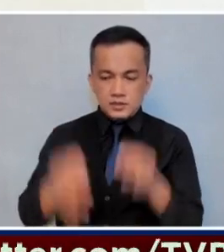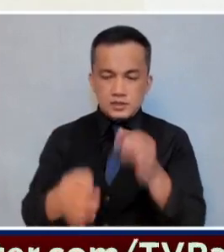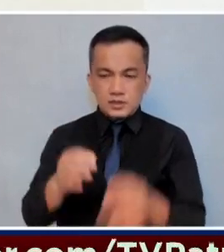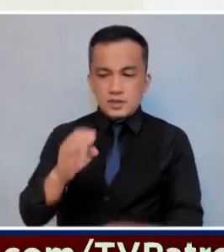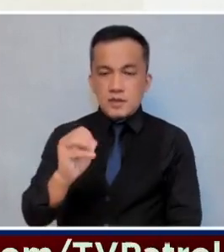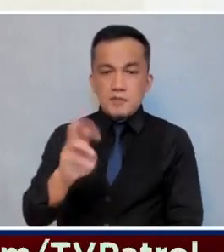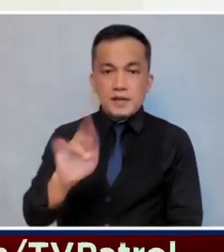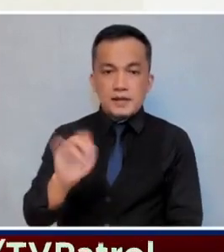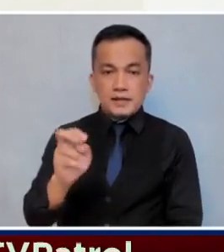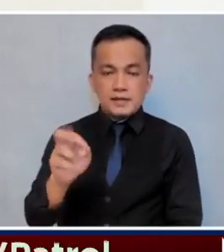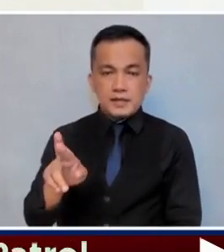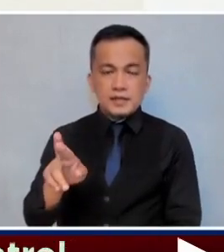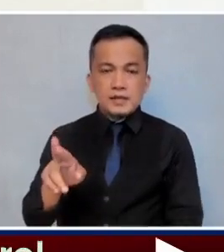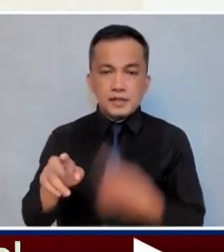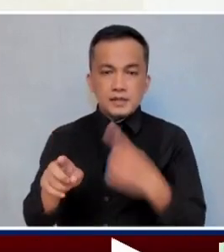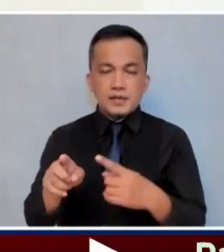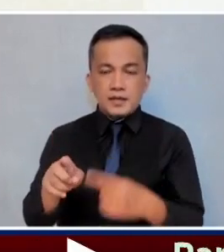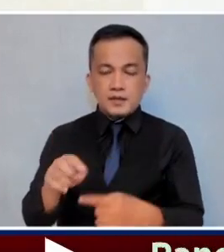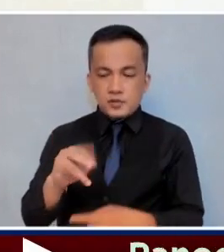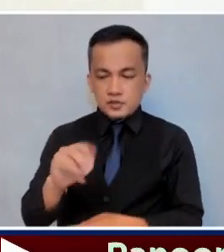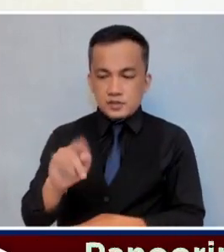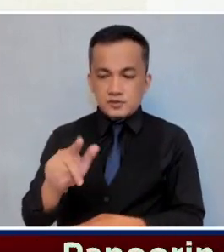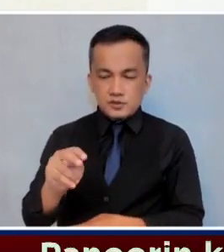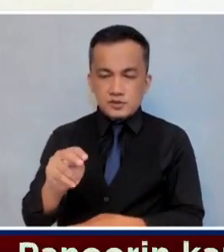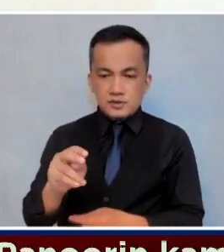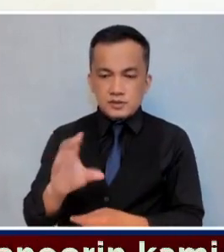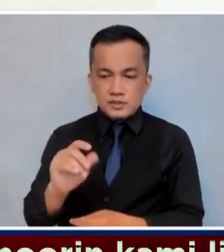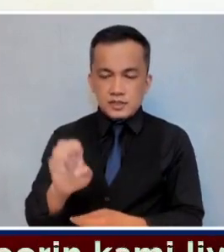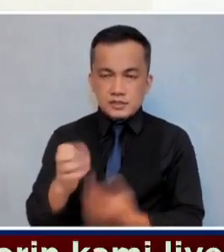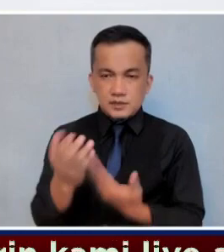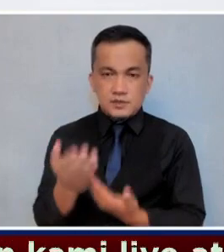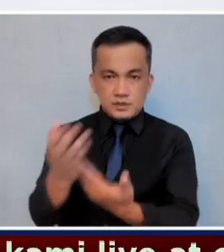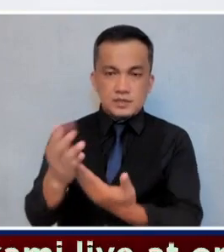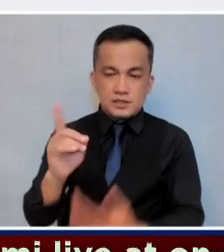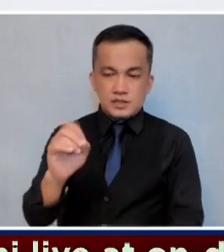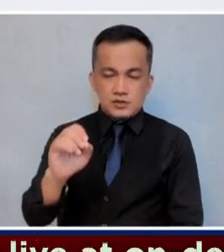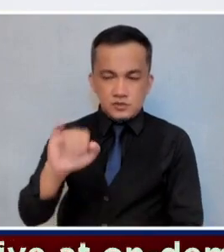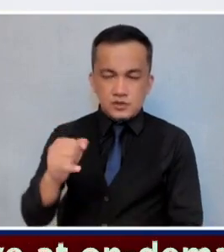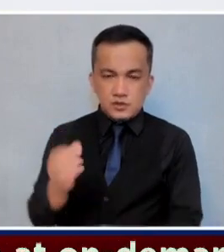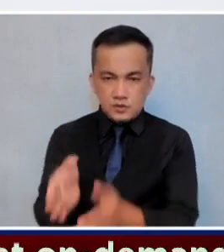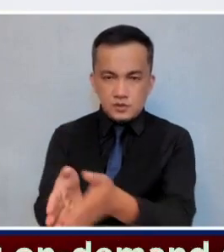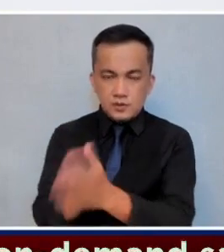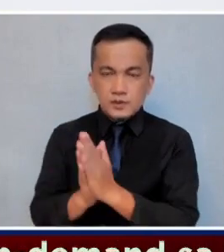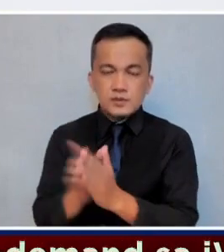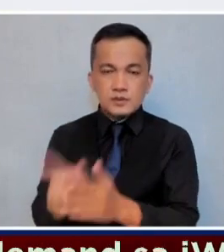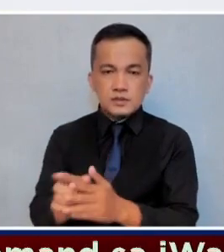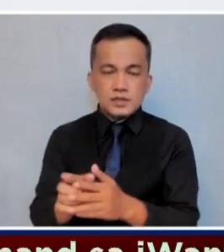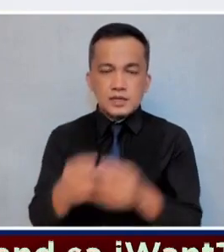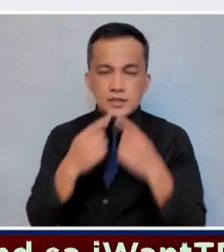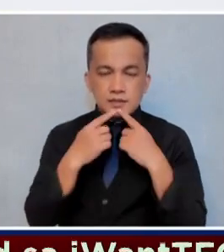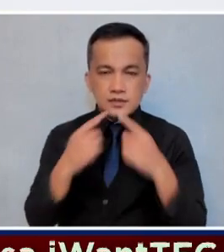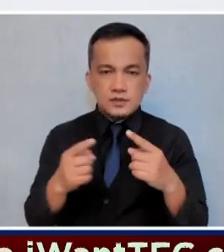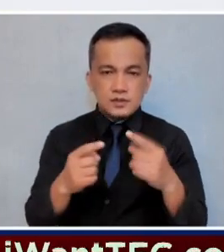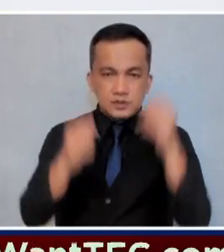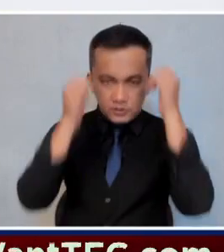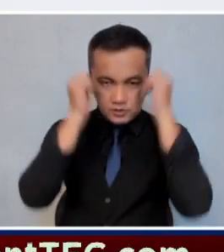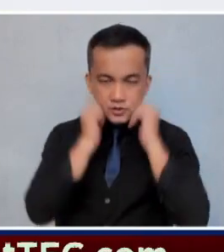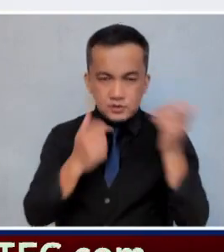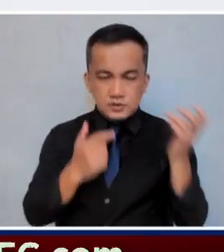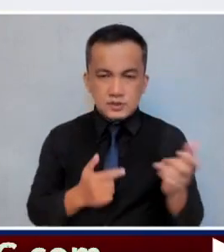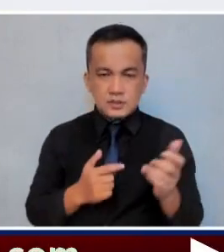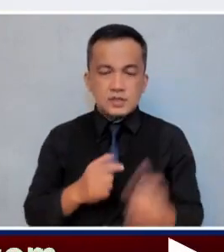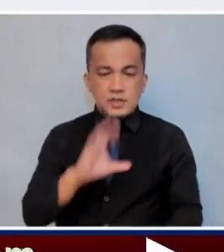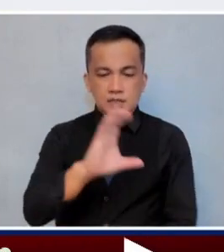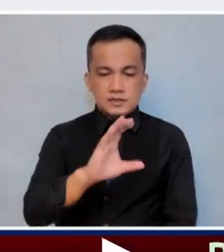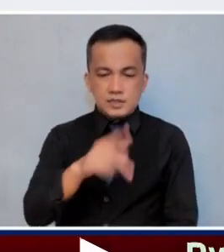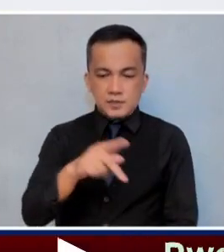ang proscription case na hinay ng DOJ na humihiling na ideklarang terorista ang Communist Party of the Philippines